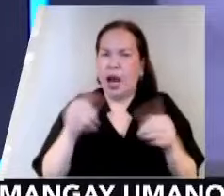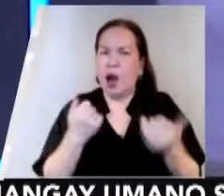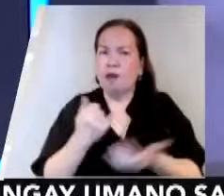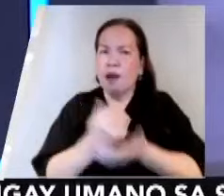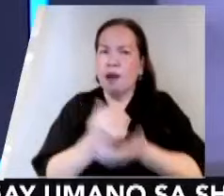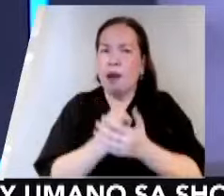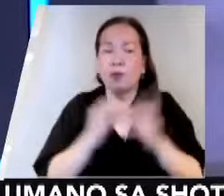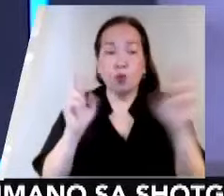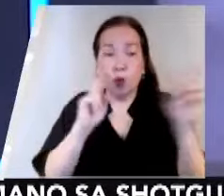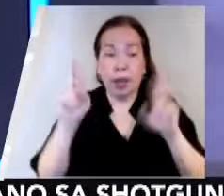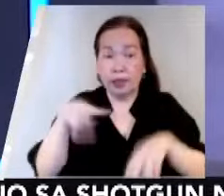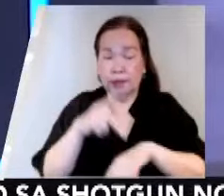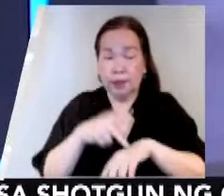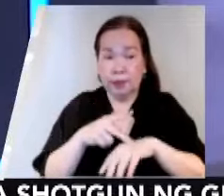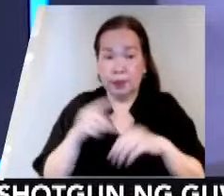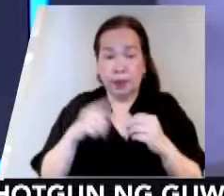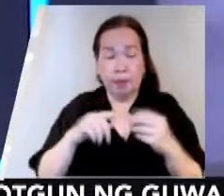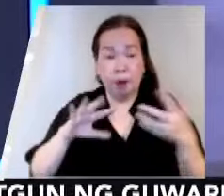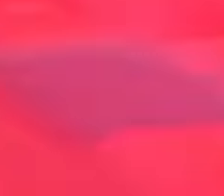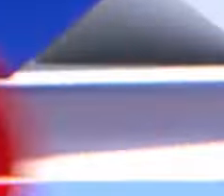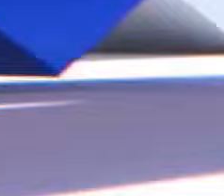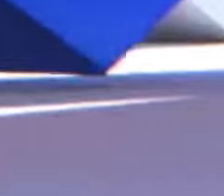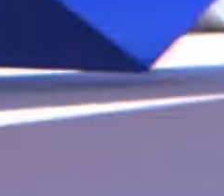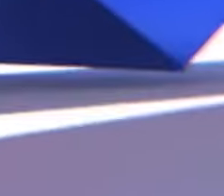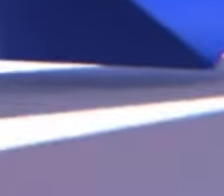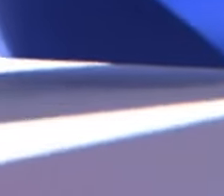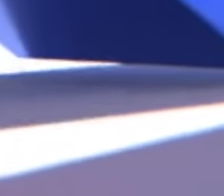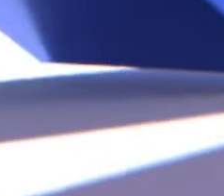kalamidad, alamin sa pagtutok ni Darlene Kai.